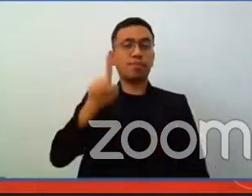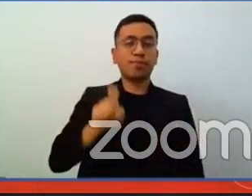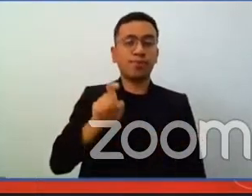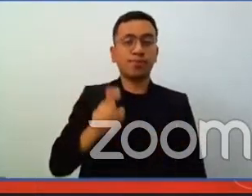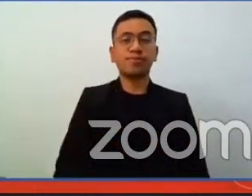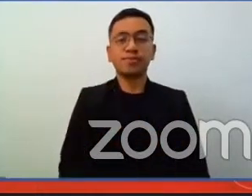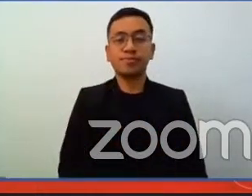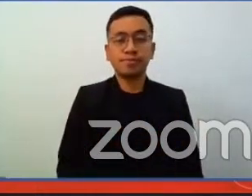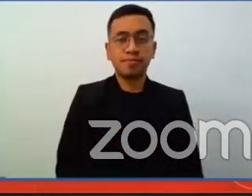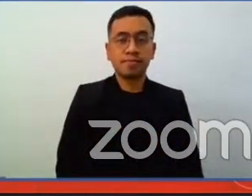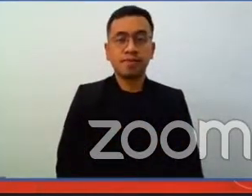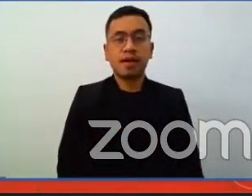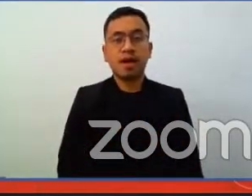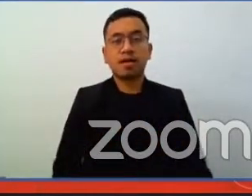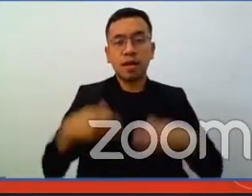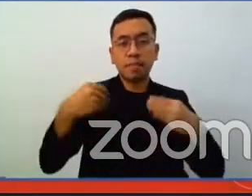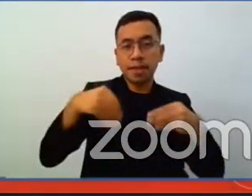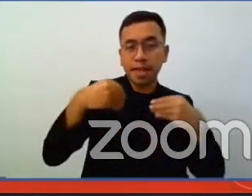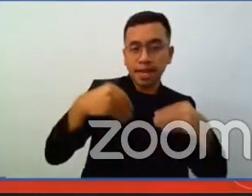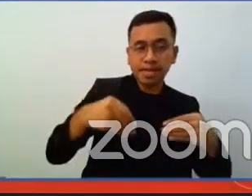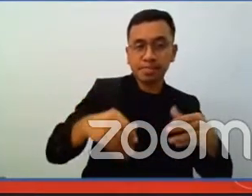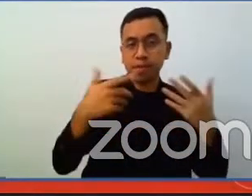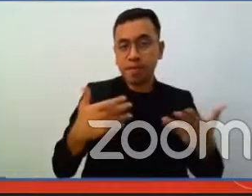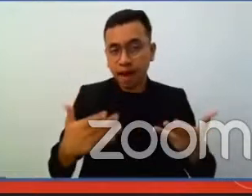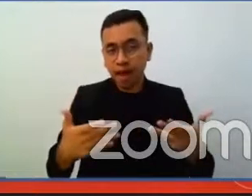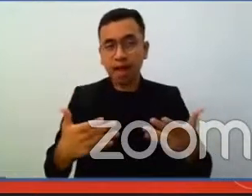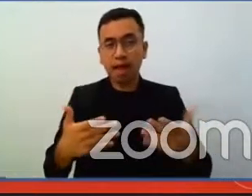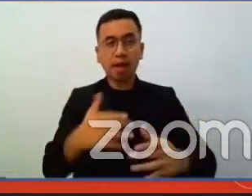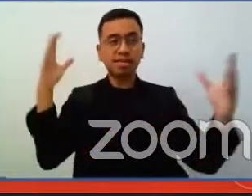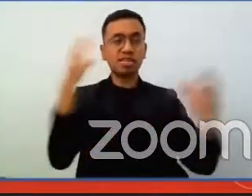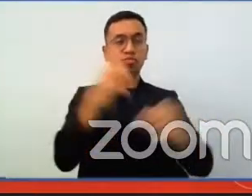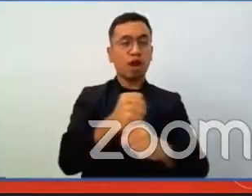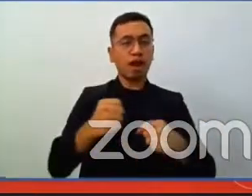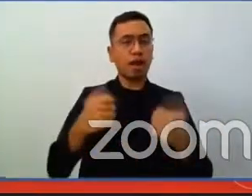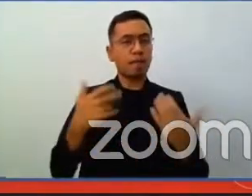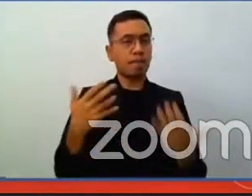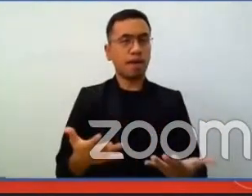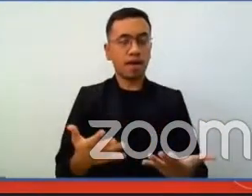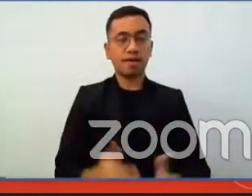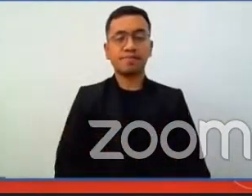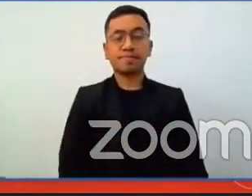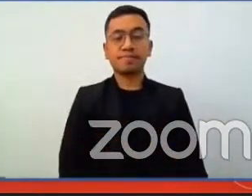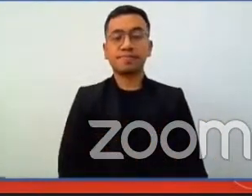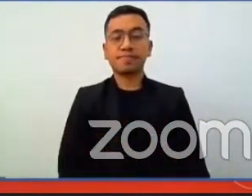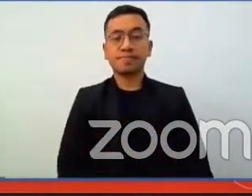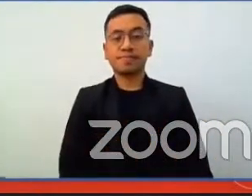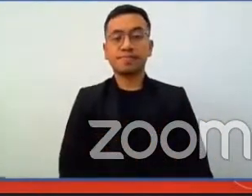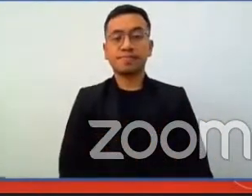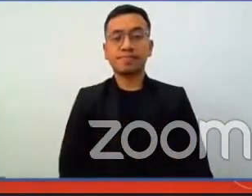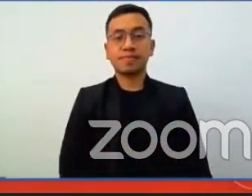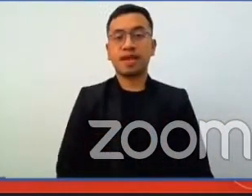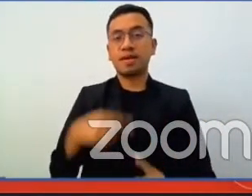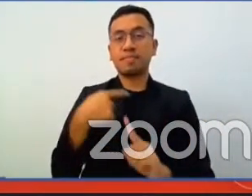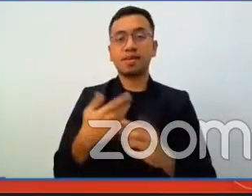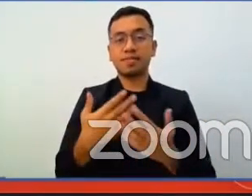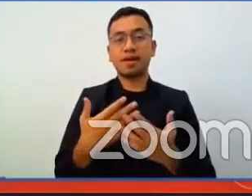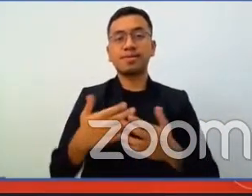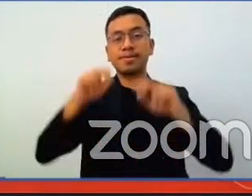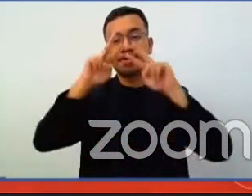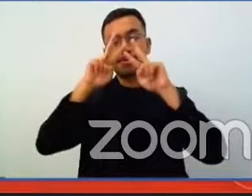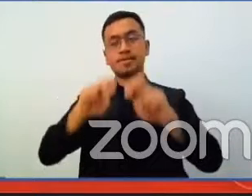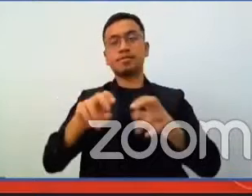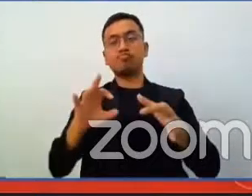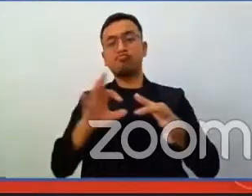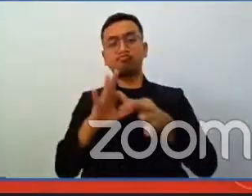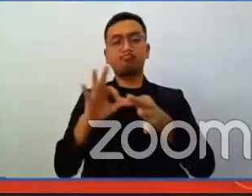menguraikan materi, kemudian membuat kesimpulan, membangun representasi, menganalisis, dan hubungan.